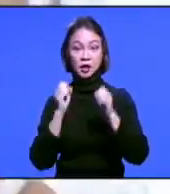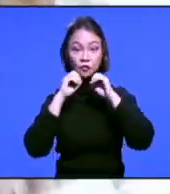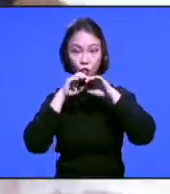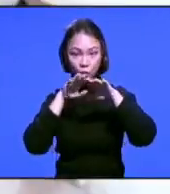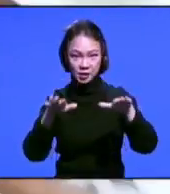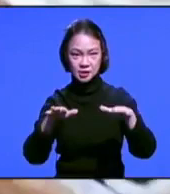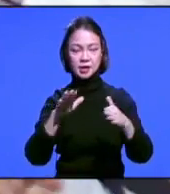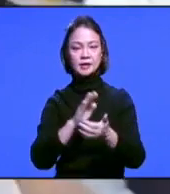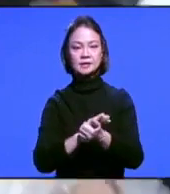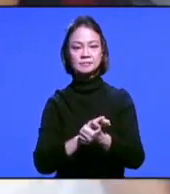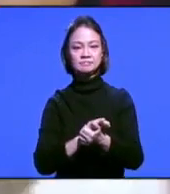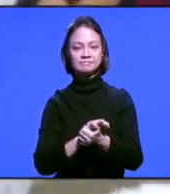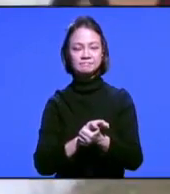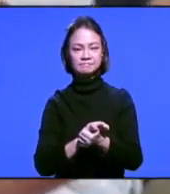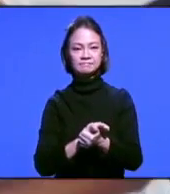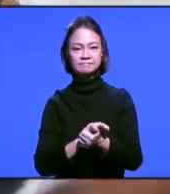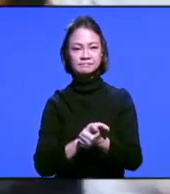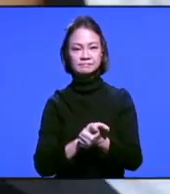juga,